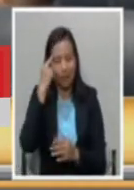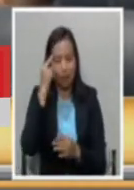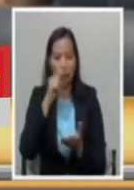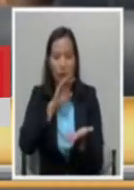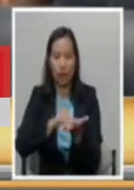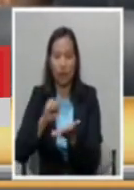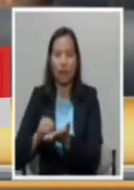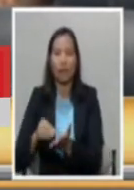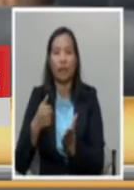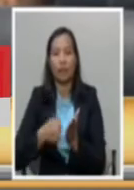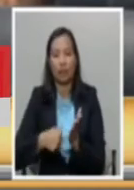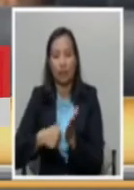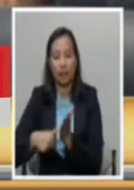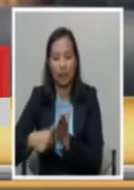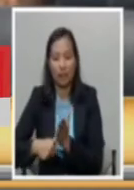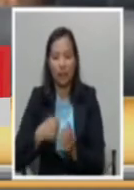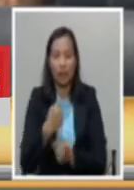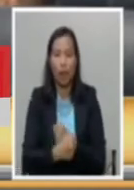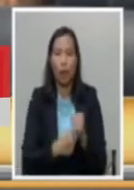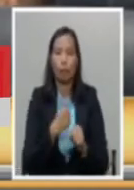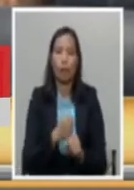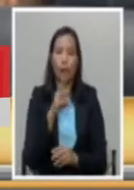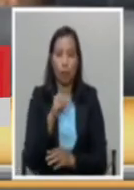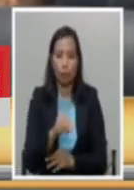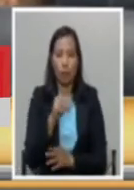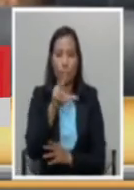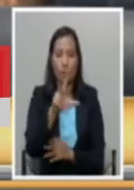ในปี2563นั้น